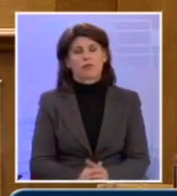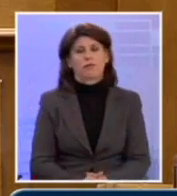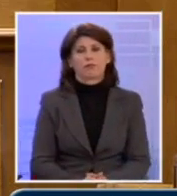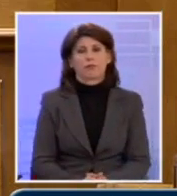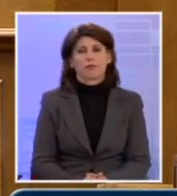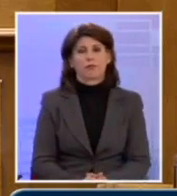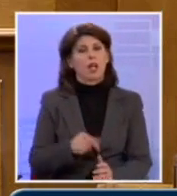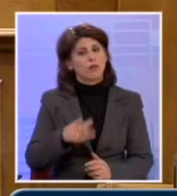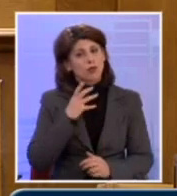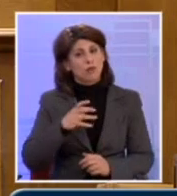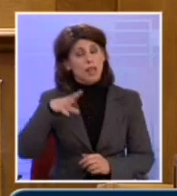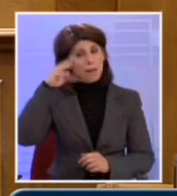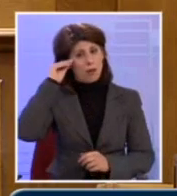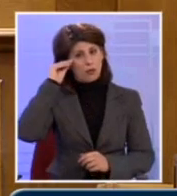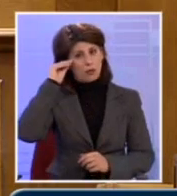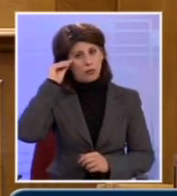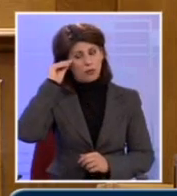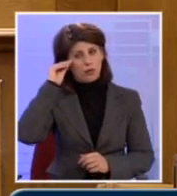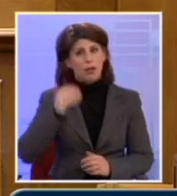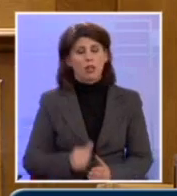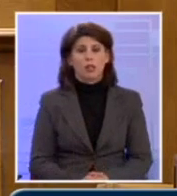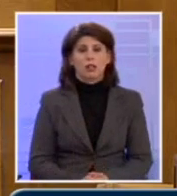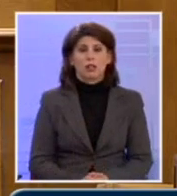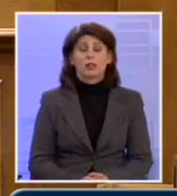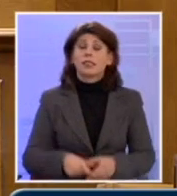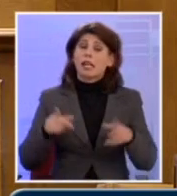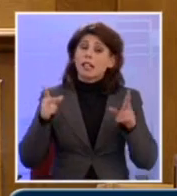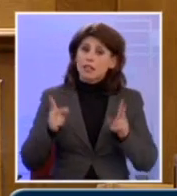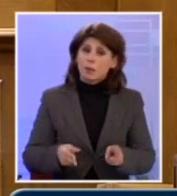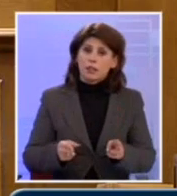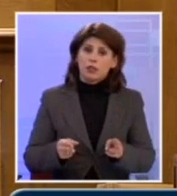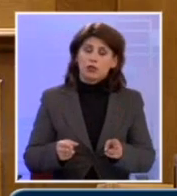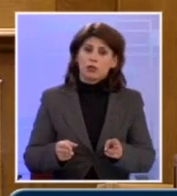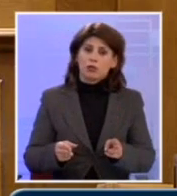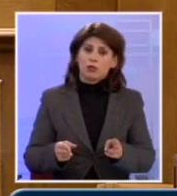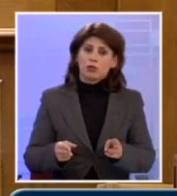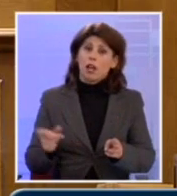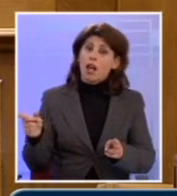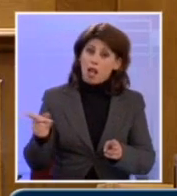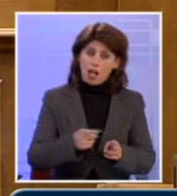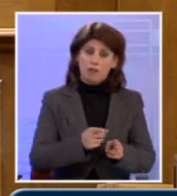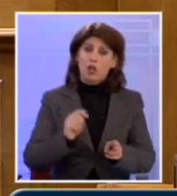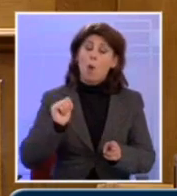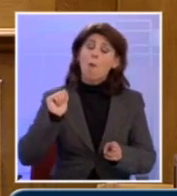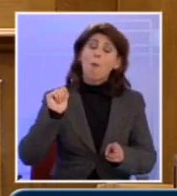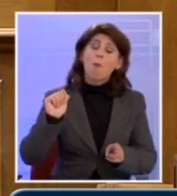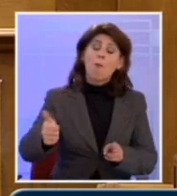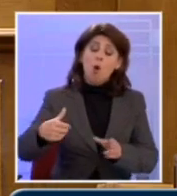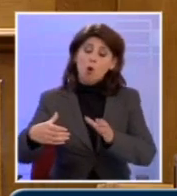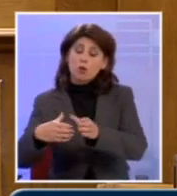αυτό ας το λάβουν σοβαρά υπόψη τους. Και ας σταματήσουν αυτοί τις μονομερείς